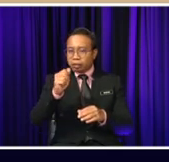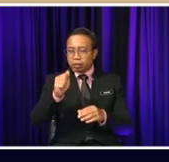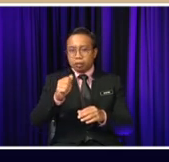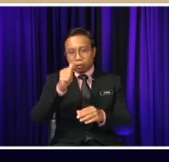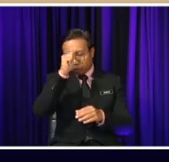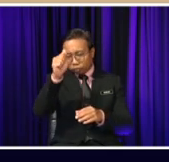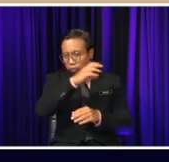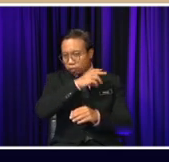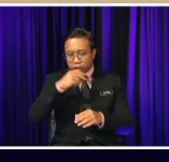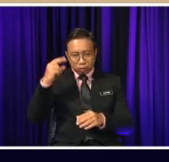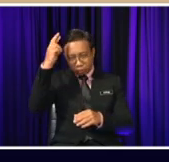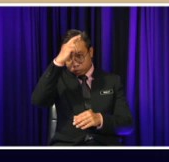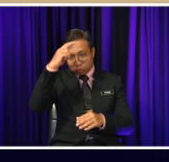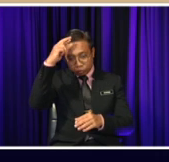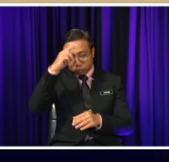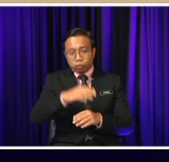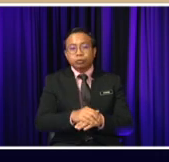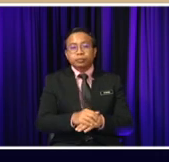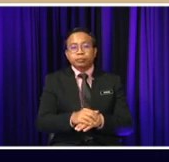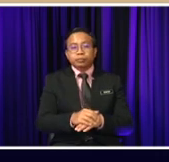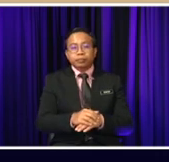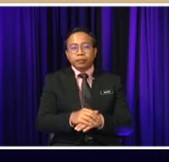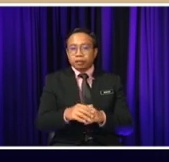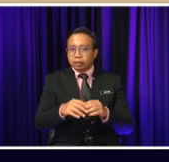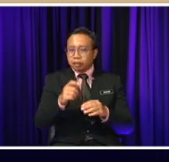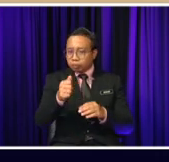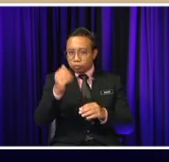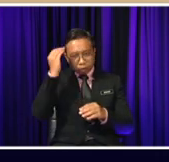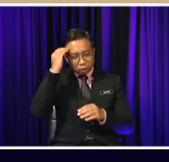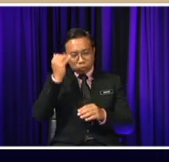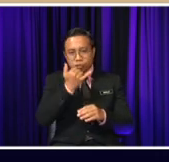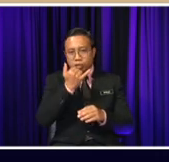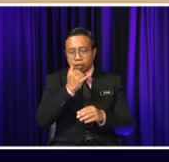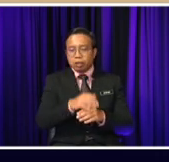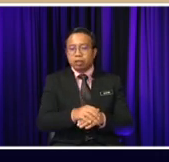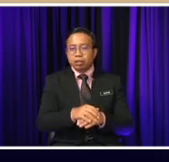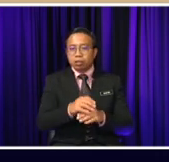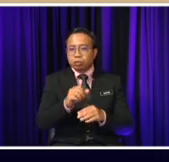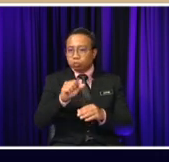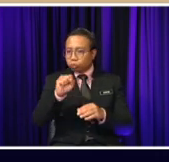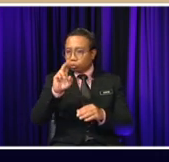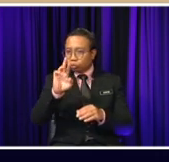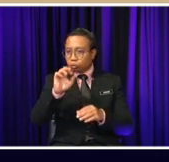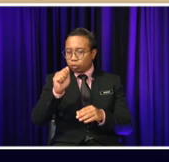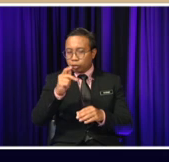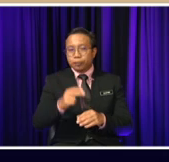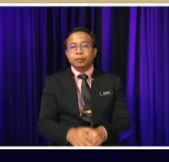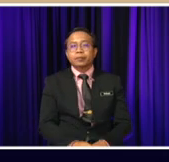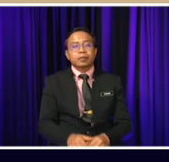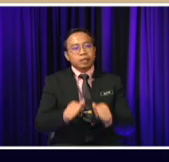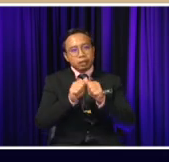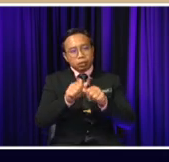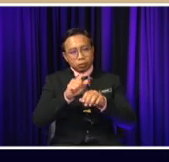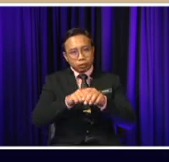seperti janganlah kamu menghiasi amanah-amanah kamu sedang kamu mengetahui salahnya surah al-anfal ayat 27 berdasarkan